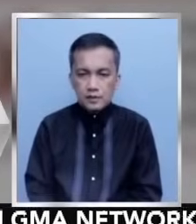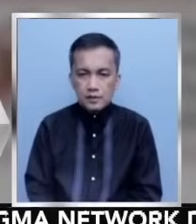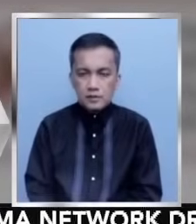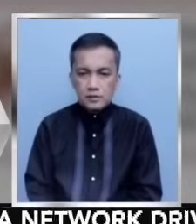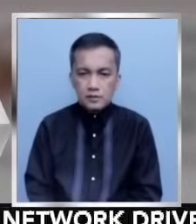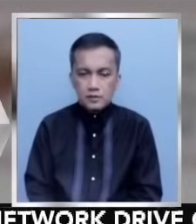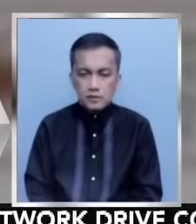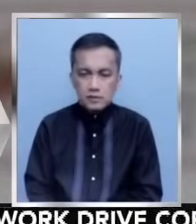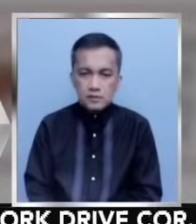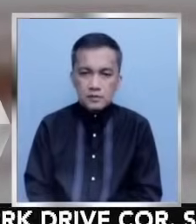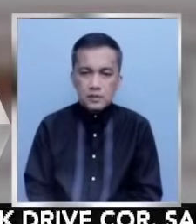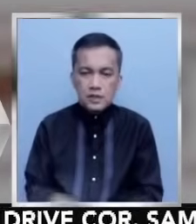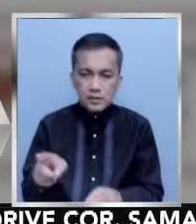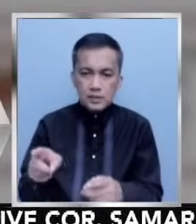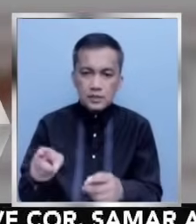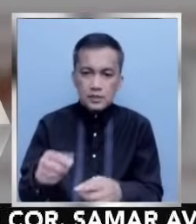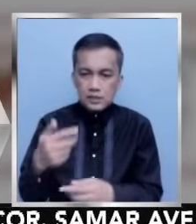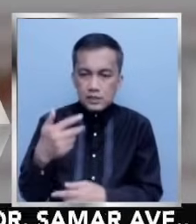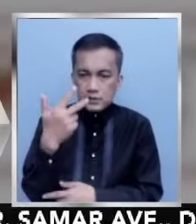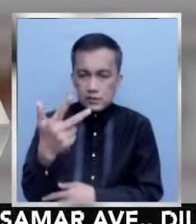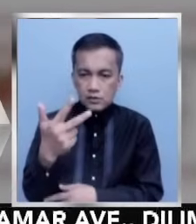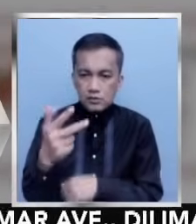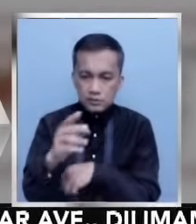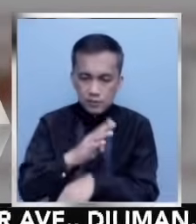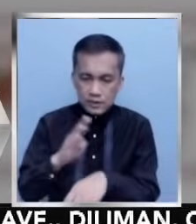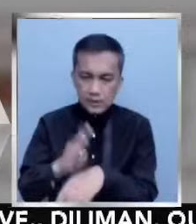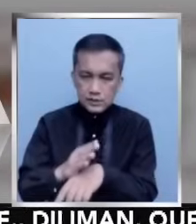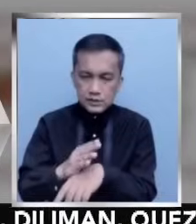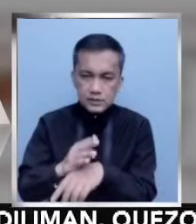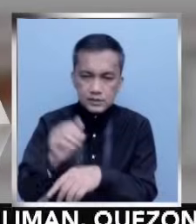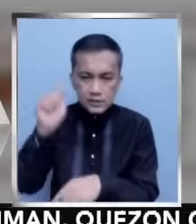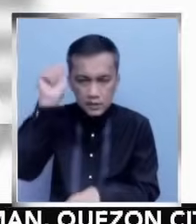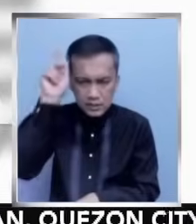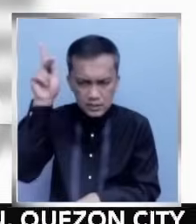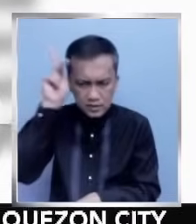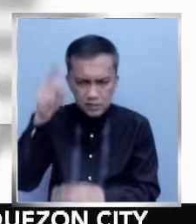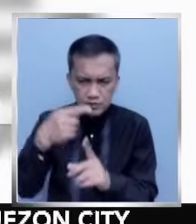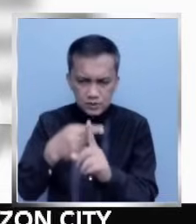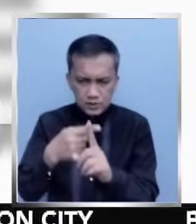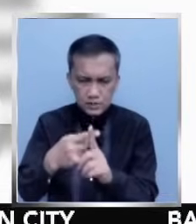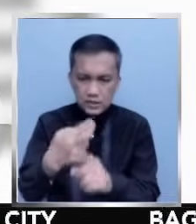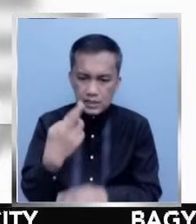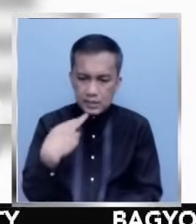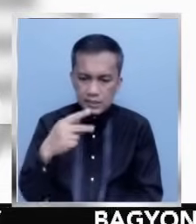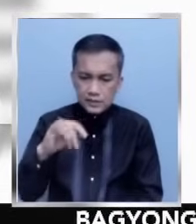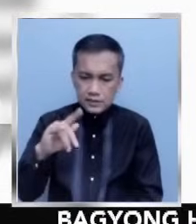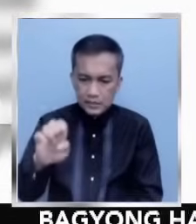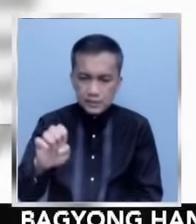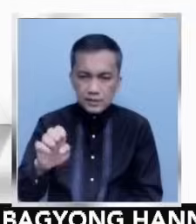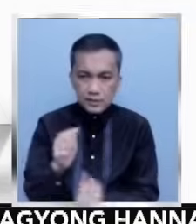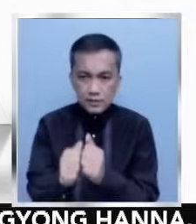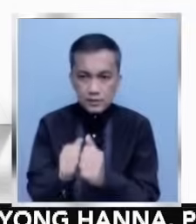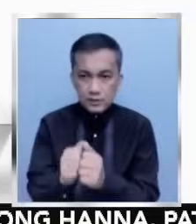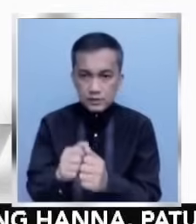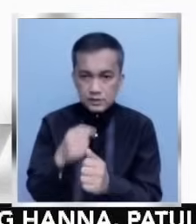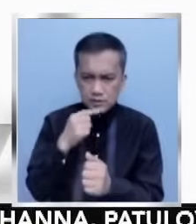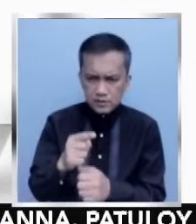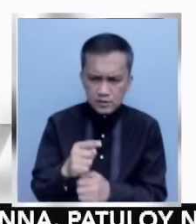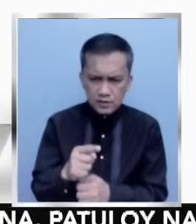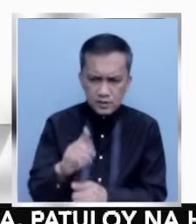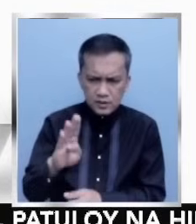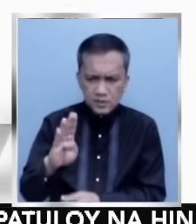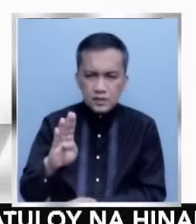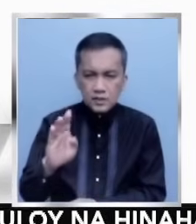3 bayan sa Aklan, positibo sa paralytic shellfish poison o toxic red dye. Ibig sabihin, ayon sa Bureau of Fisheries and Aquatic